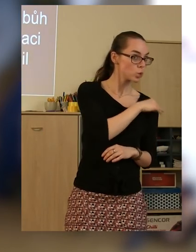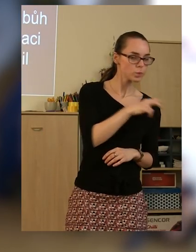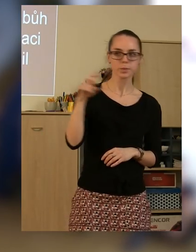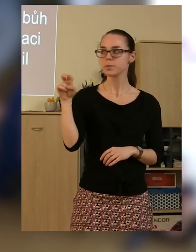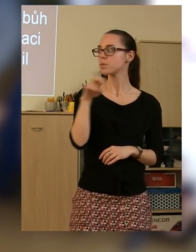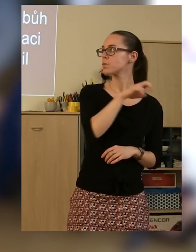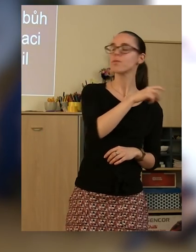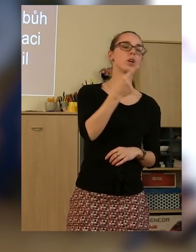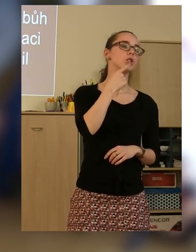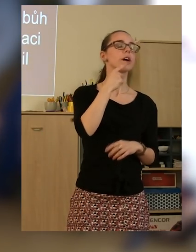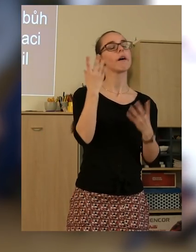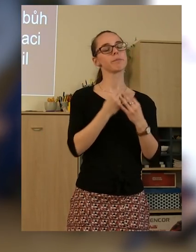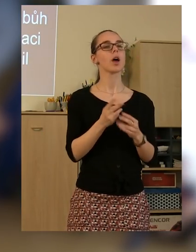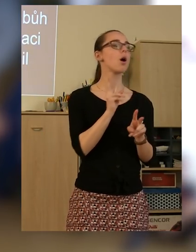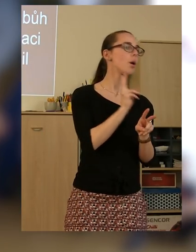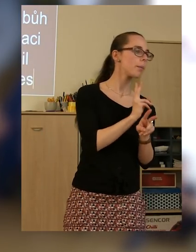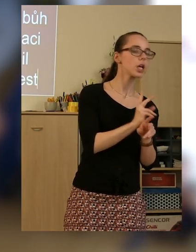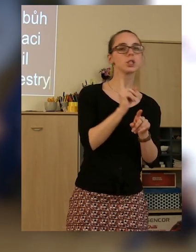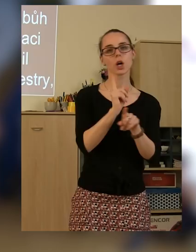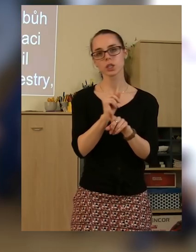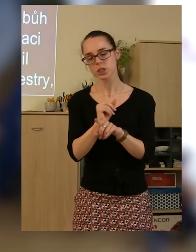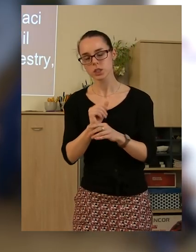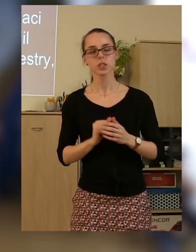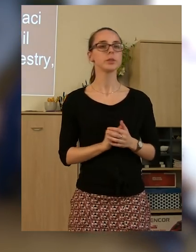a sestry, žehnám vám